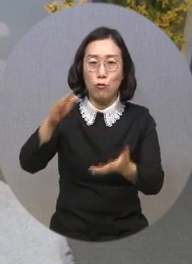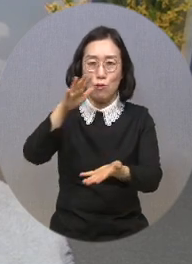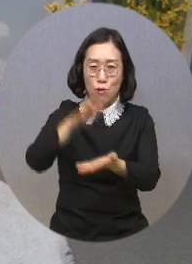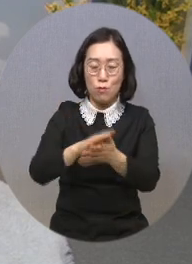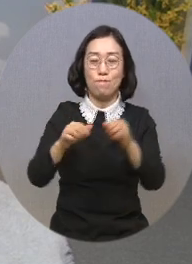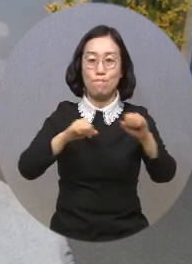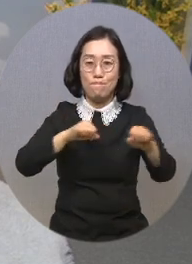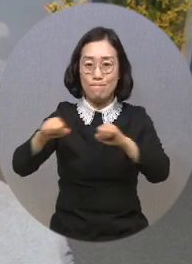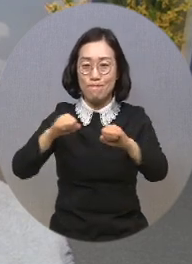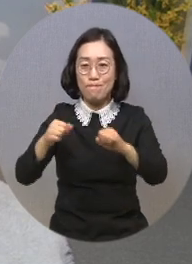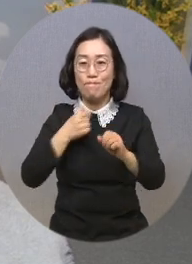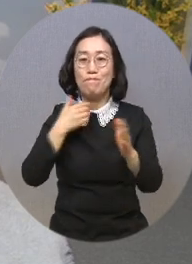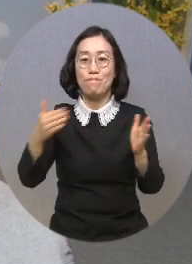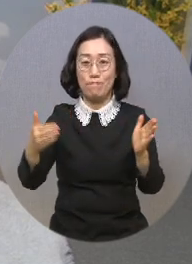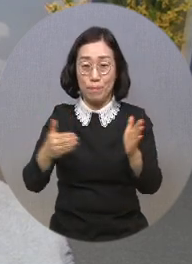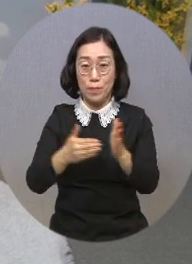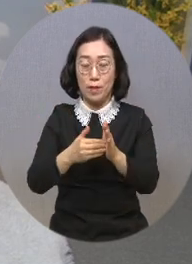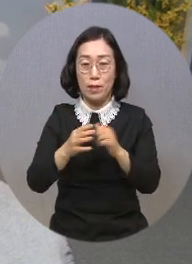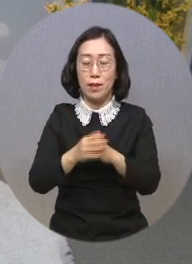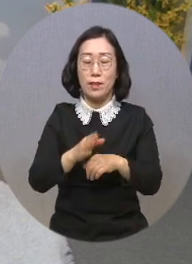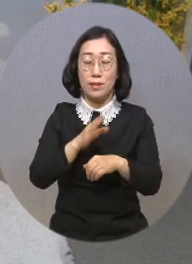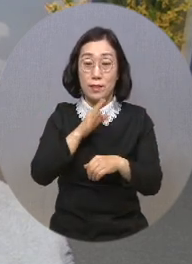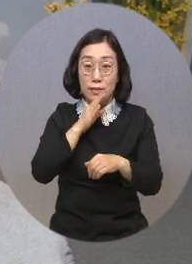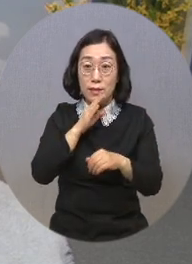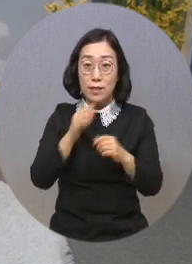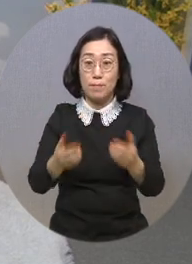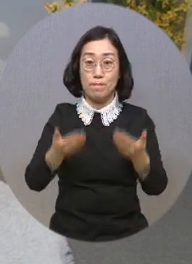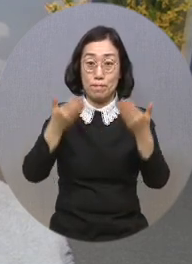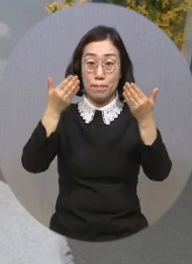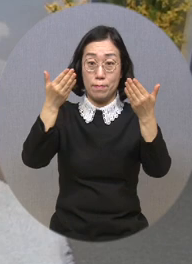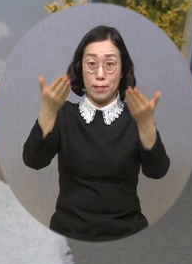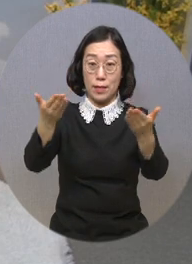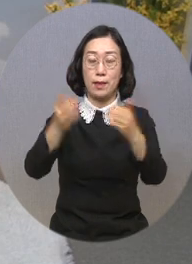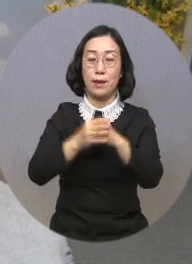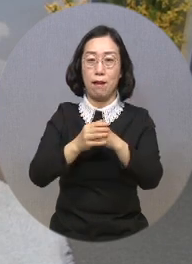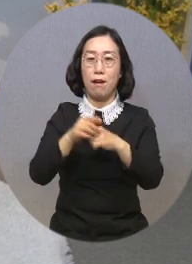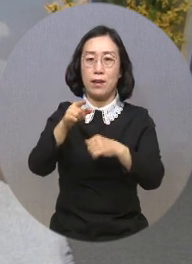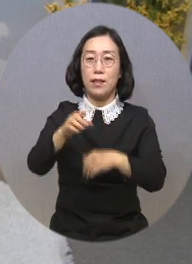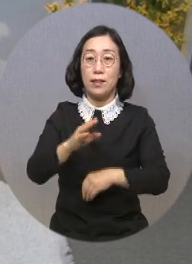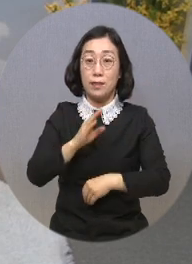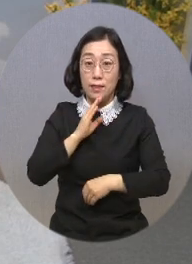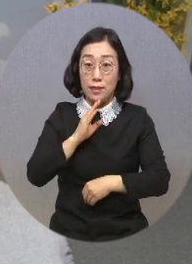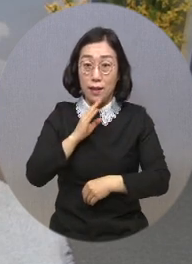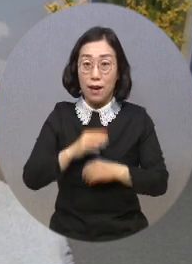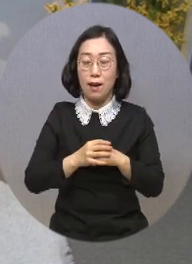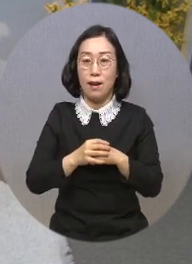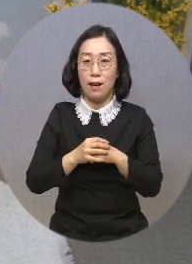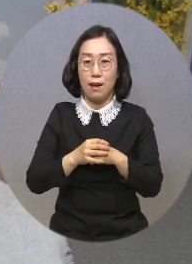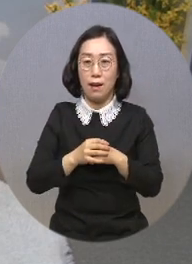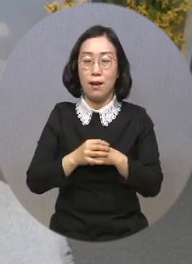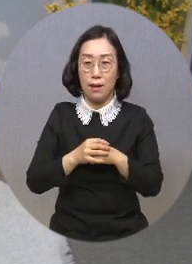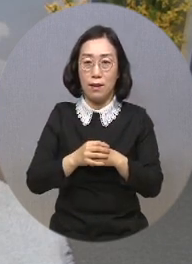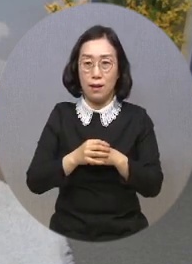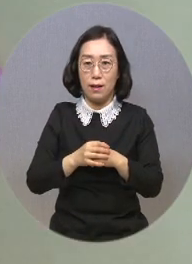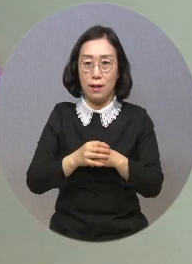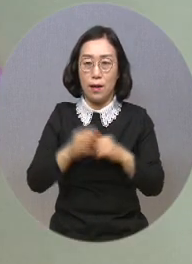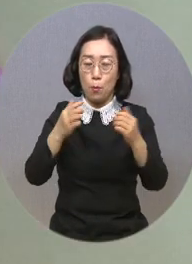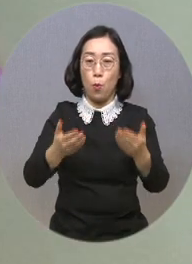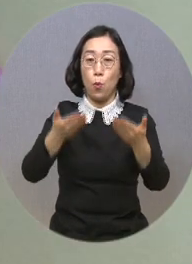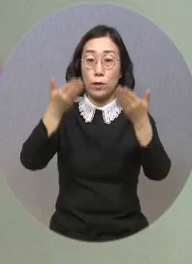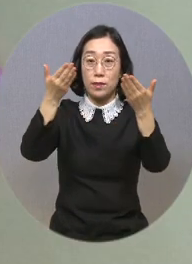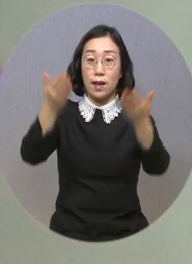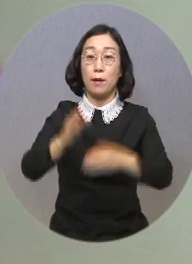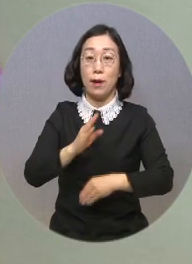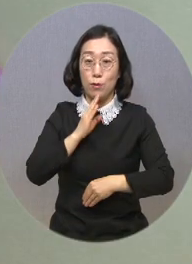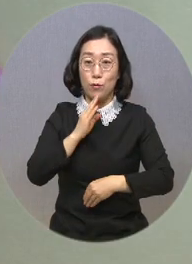했어요. 그래서 그때 참된 봉사를 알았고 이게 정말 진정한 봉사였구나.